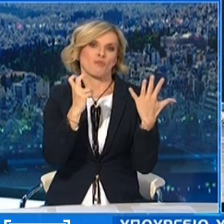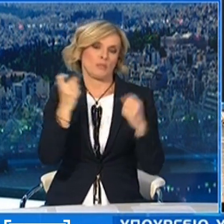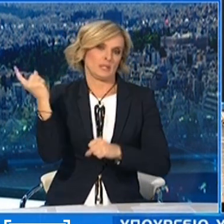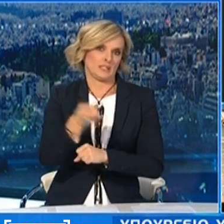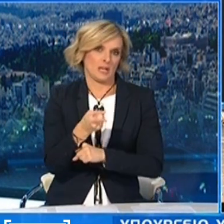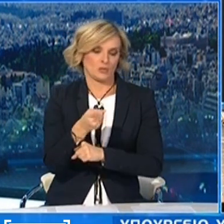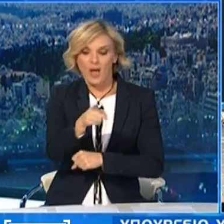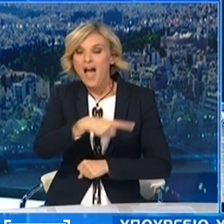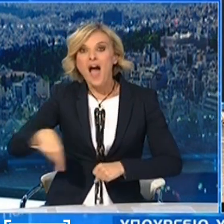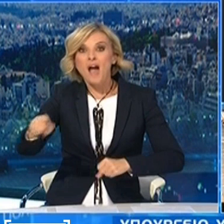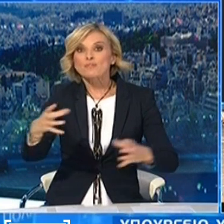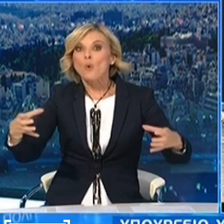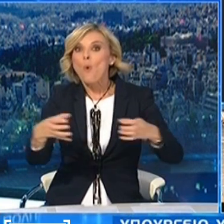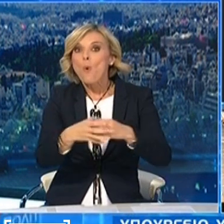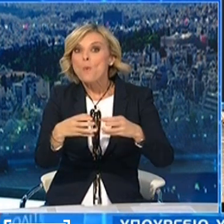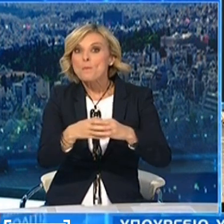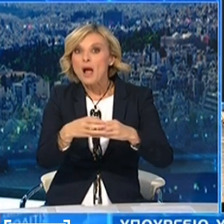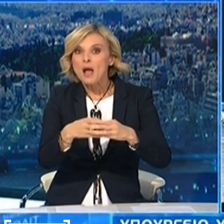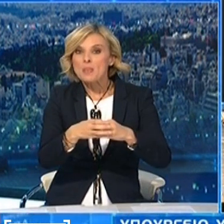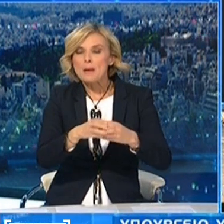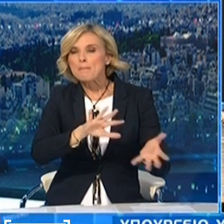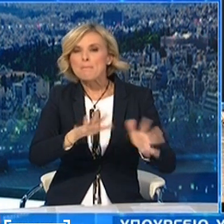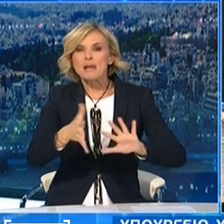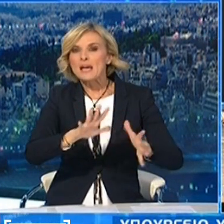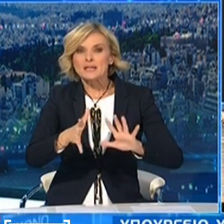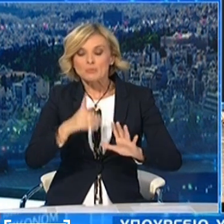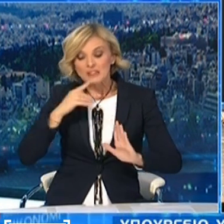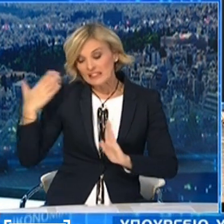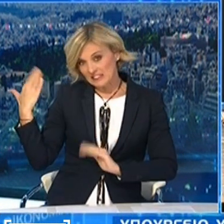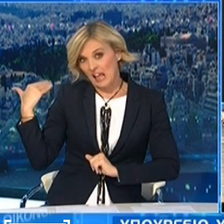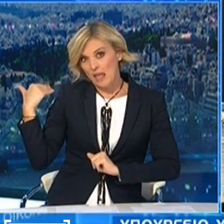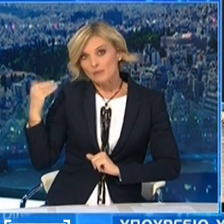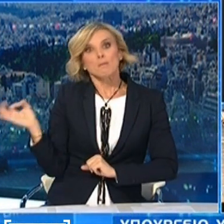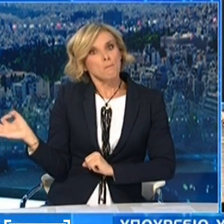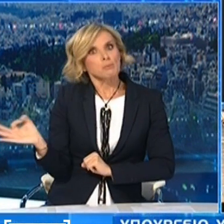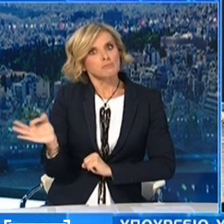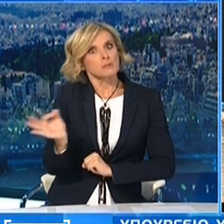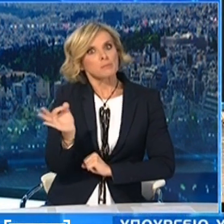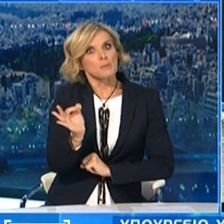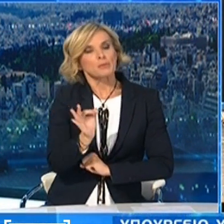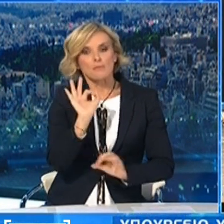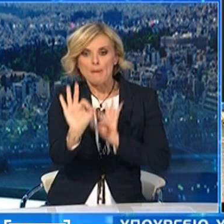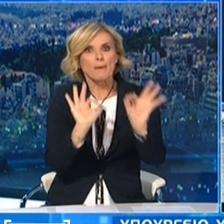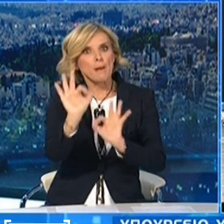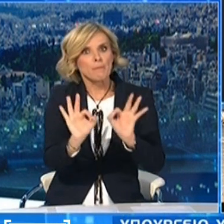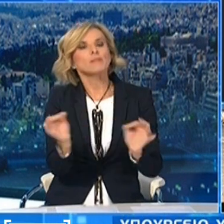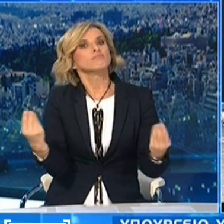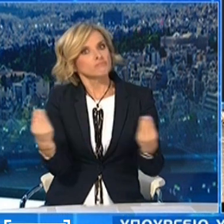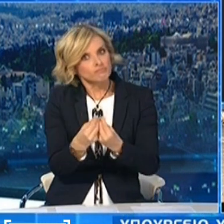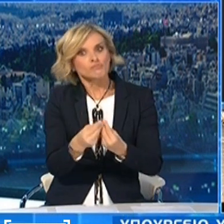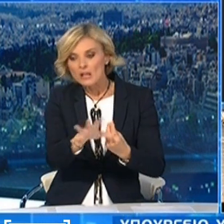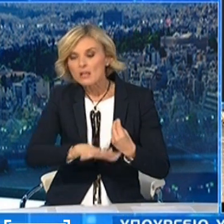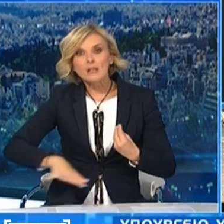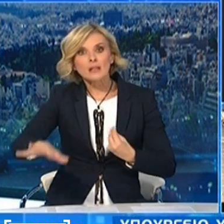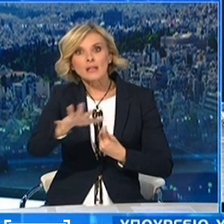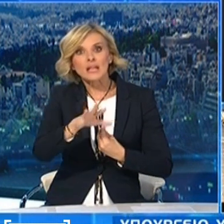ηλικιακή ομάδα αυτή φαίνεται να είναι ενισχυμένη κατά περίπου 10 με 20% τις τελευταίες ημέρες στη συμμετοχή της στην επιδημία σε σχέση με τις προηγούμενες